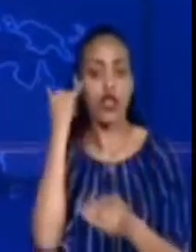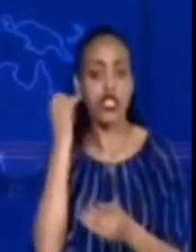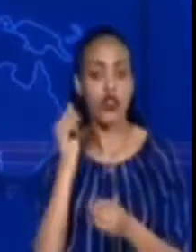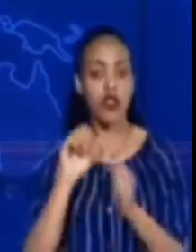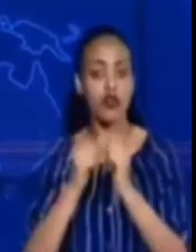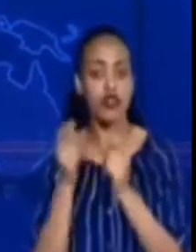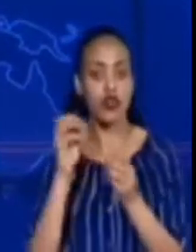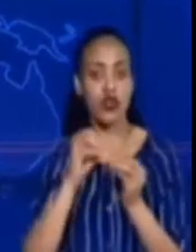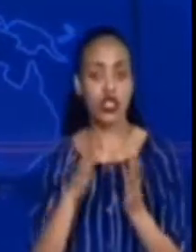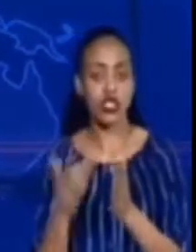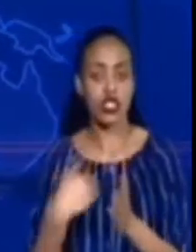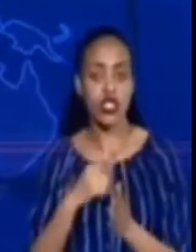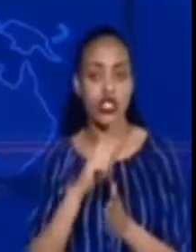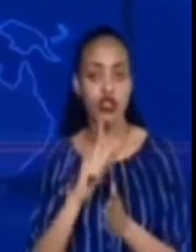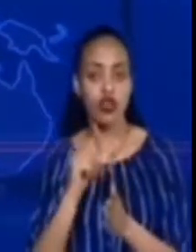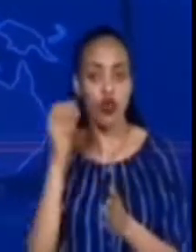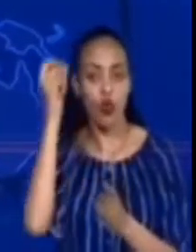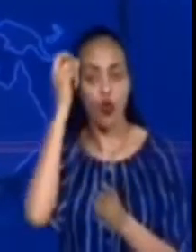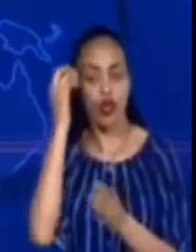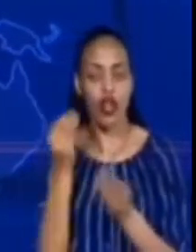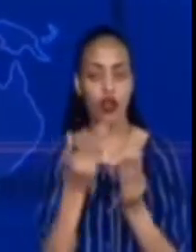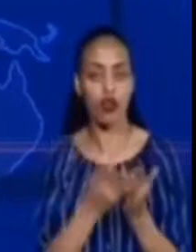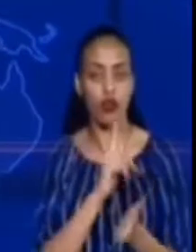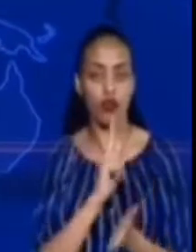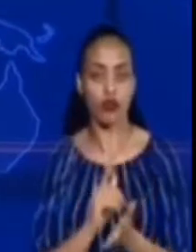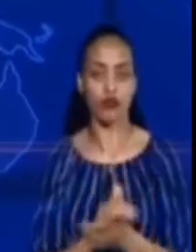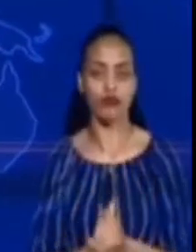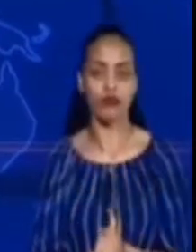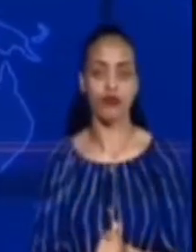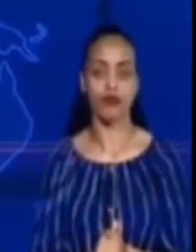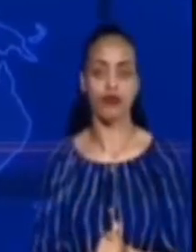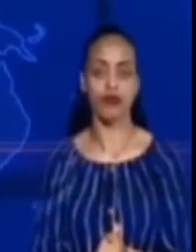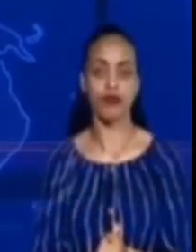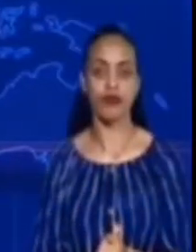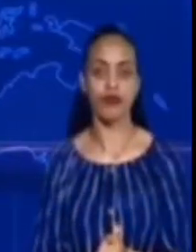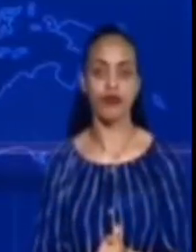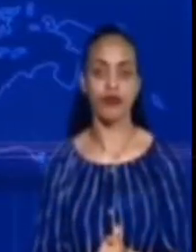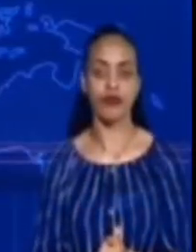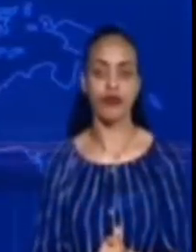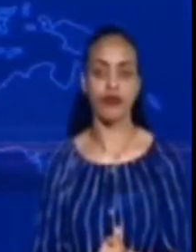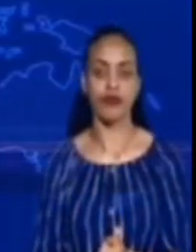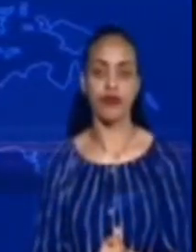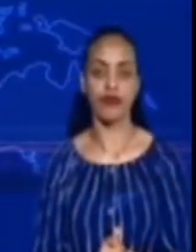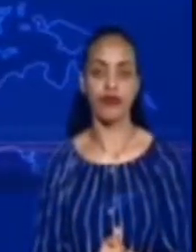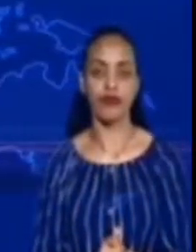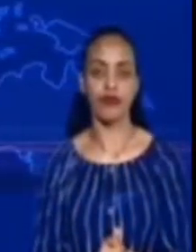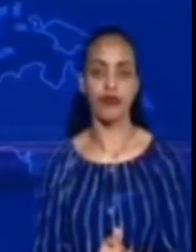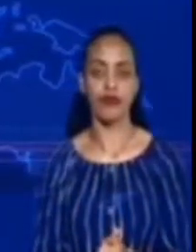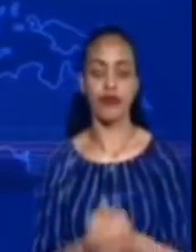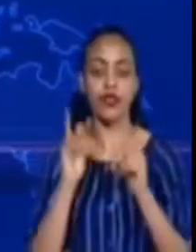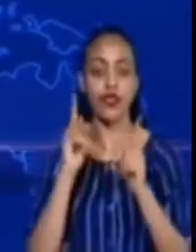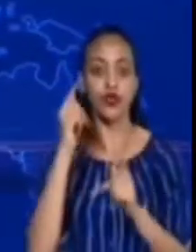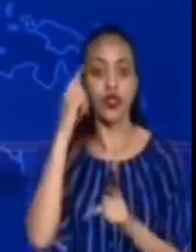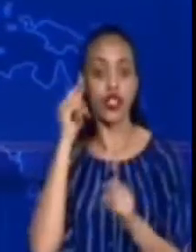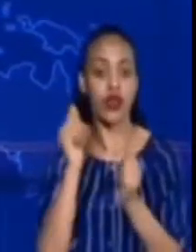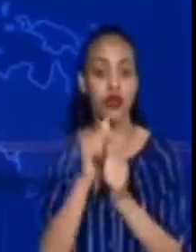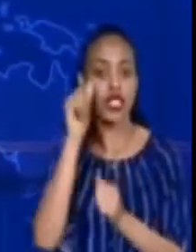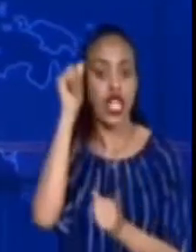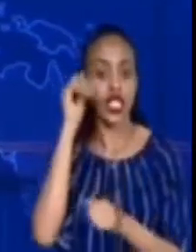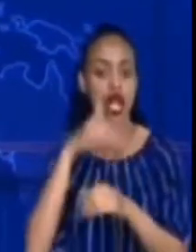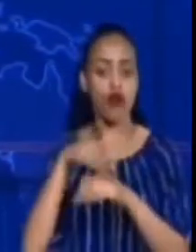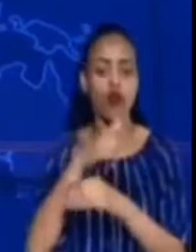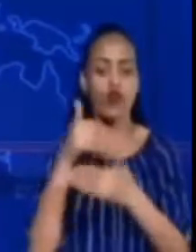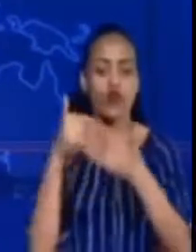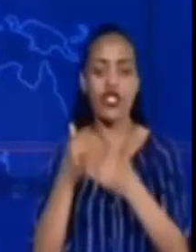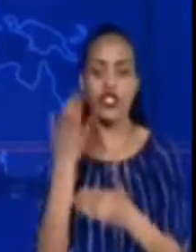እውነት አቶ ዮኒ ማኛ ከርሶ ጸሎት ነው የምንጠብቀው ዱዓ ነው የምንጠብቀው ሀዬ ሀዬ ጀባብ ነው ዱዓ